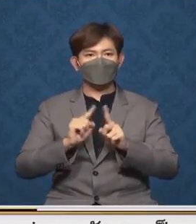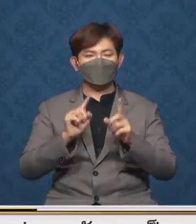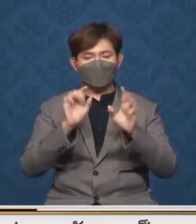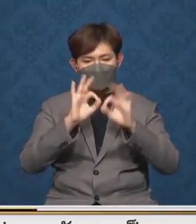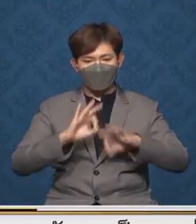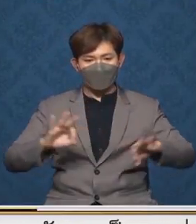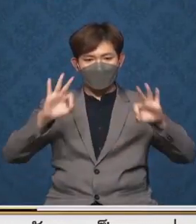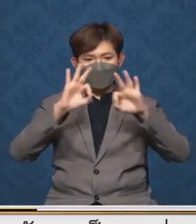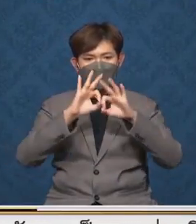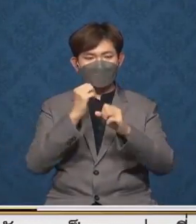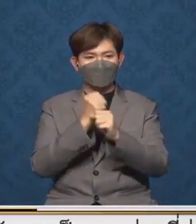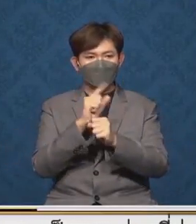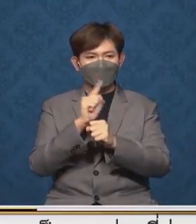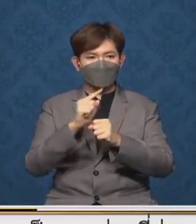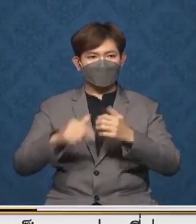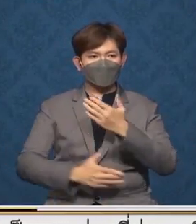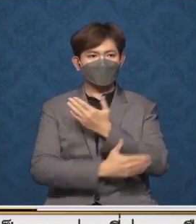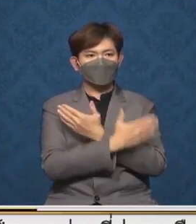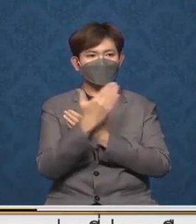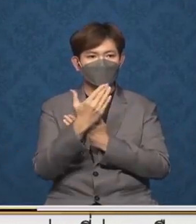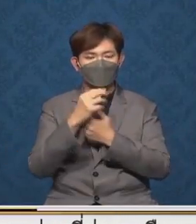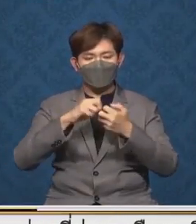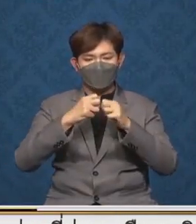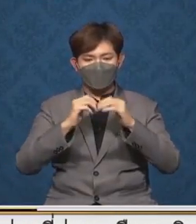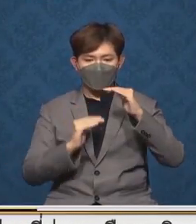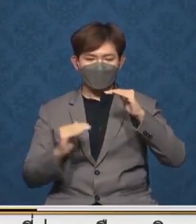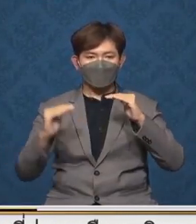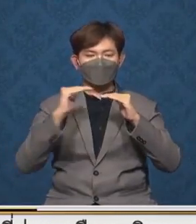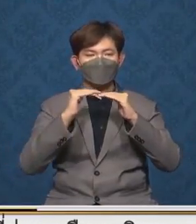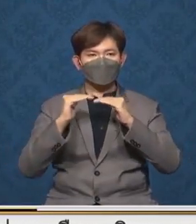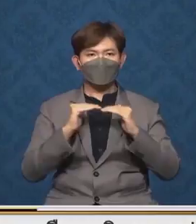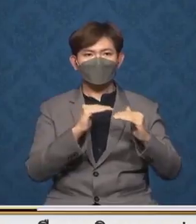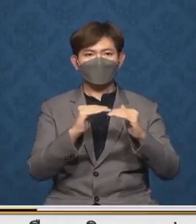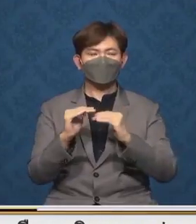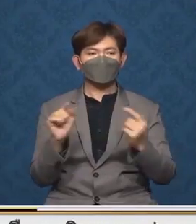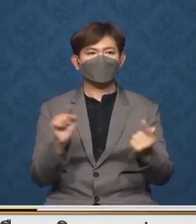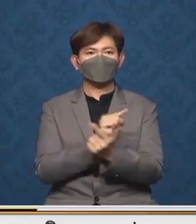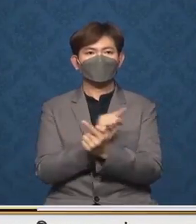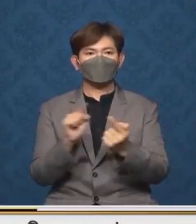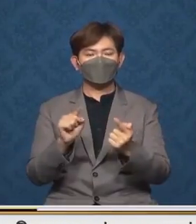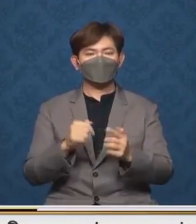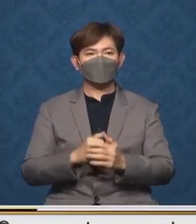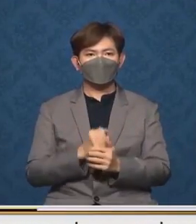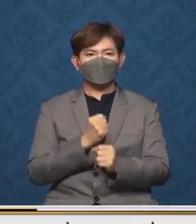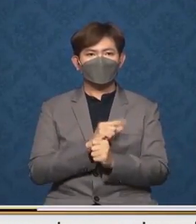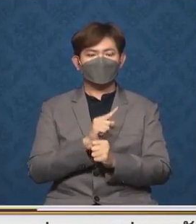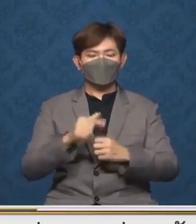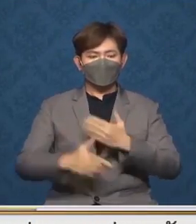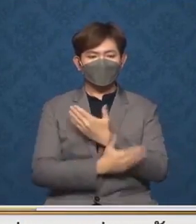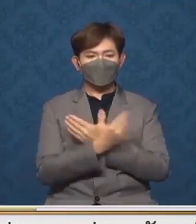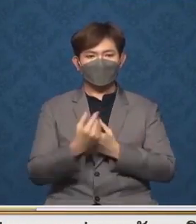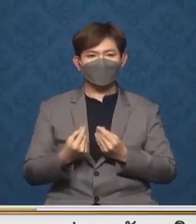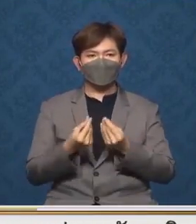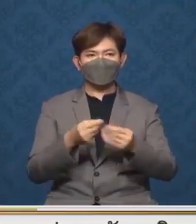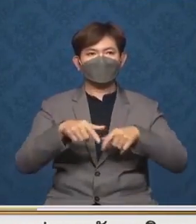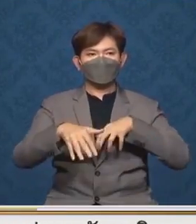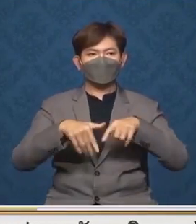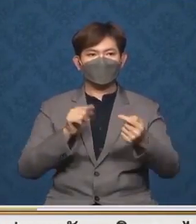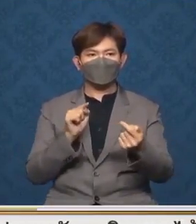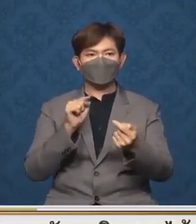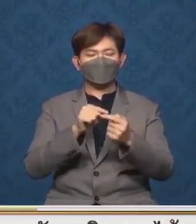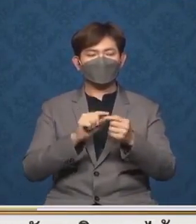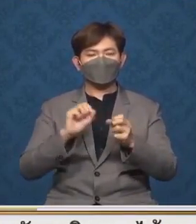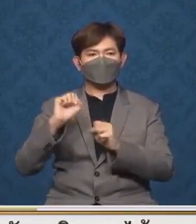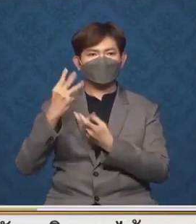ำคัญก็คือการสร้างโอกาสลดความเหลื่อมล้ำสร้างความเสมอภาคทางสังคม โดยการขยายโอกาสให้ประชาชนเข้าถึงสวัสดิการพื้นฐ